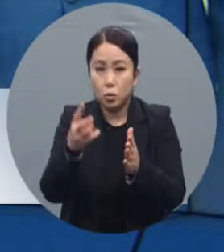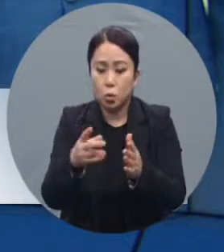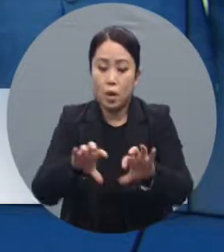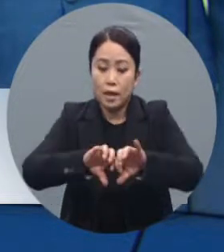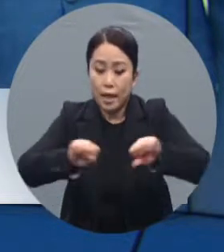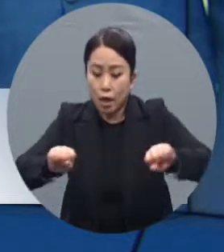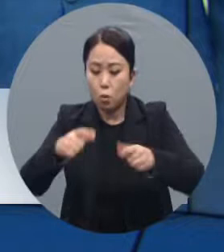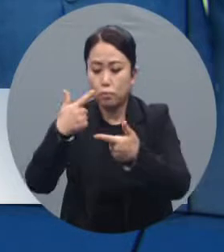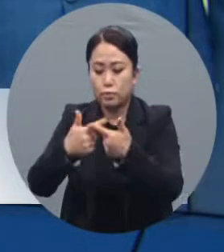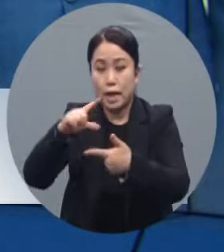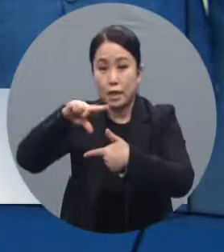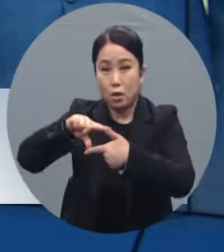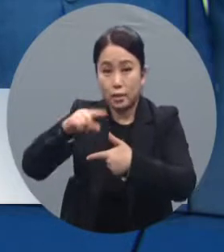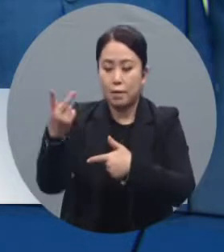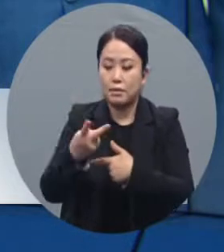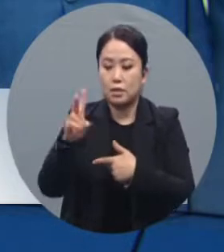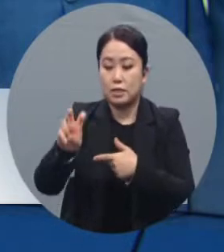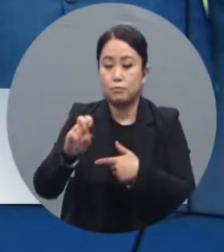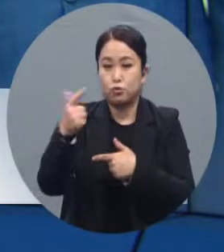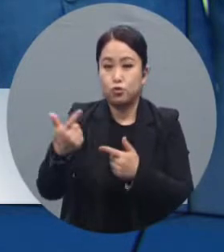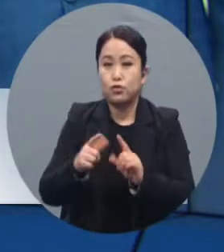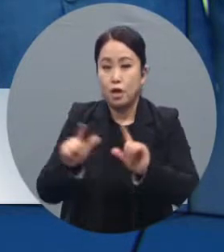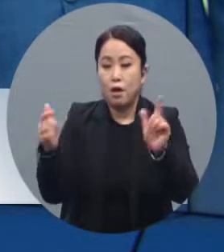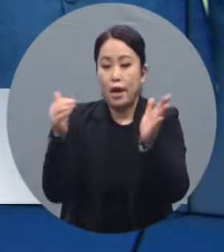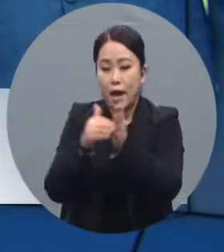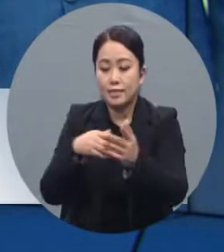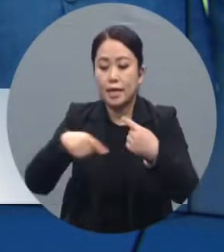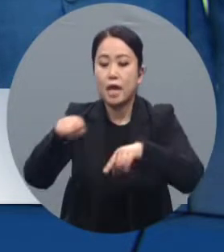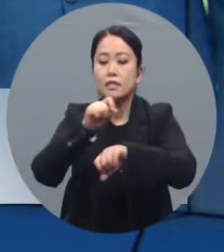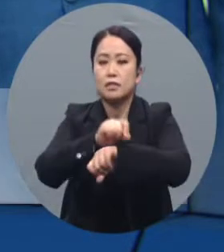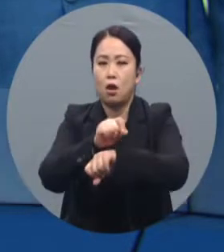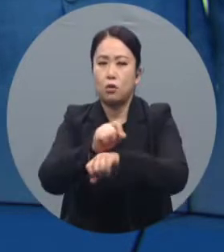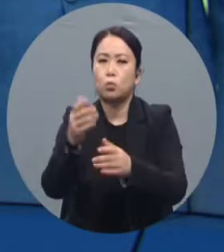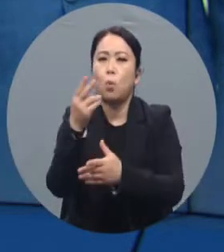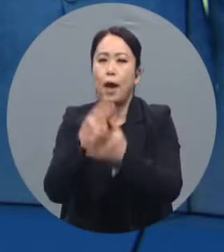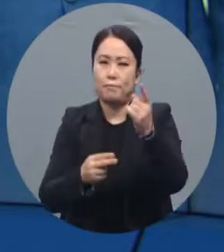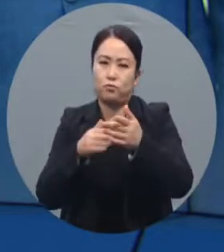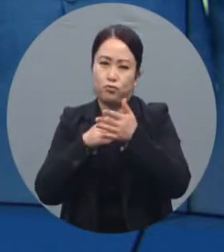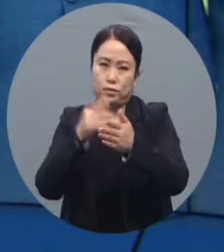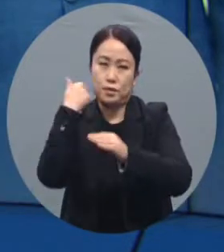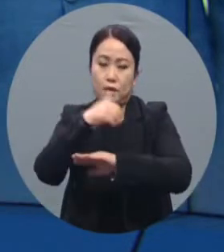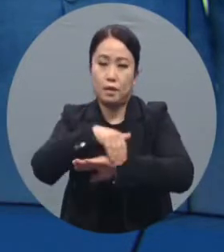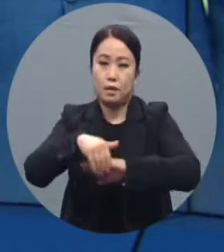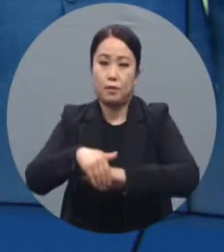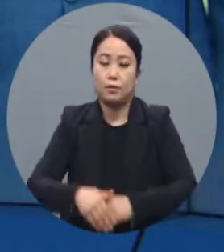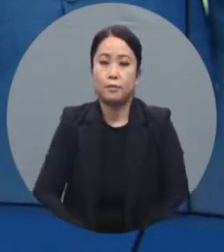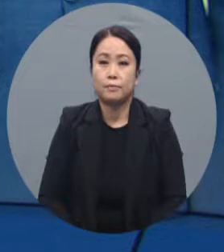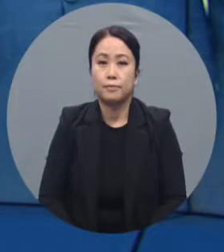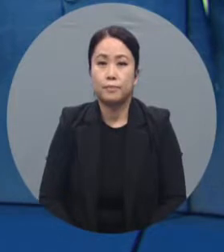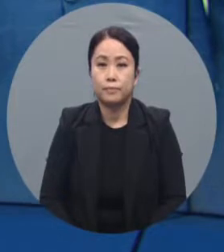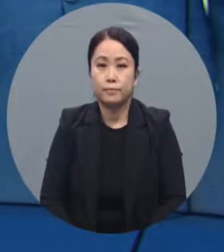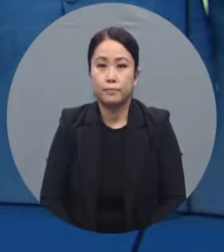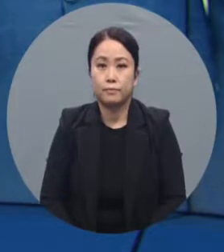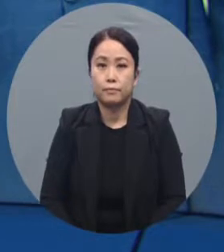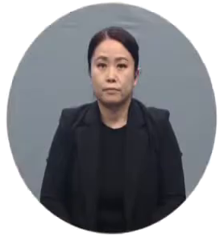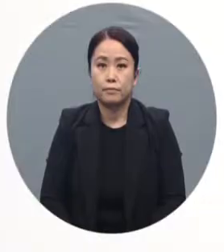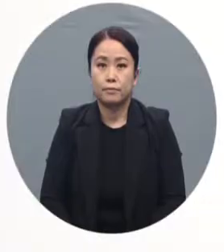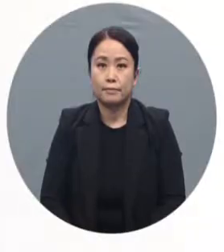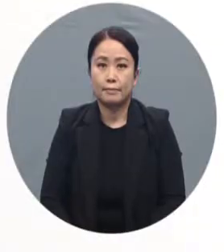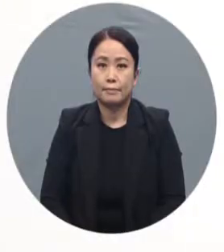경남은 2026년까지 행정통합을 추진한다고 밝혔습니다. 첫 소식 윤파랑 기자가 보도합니다.